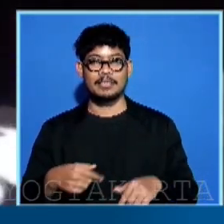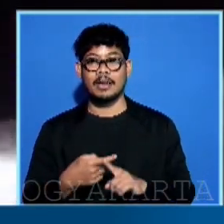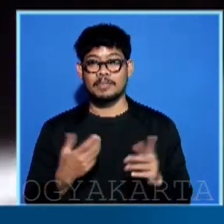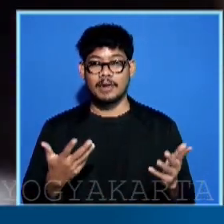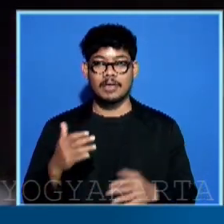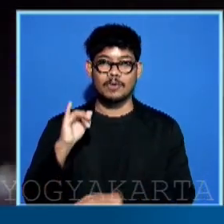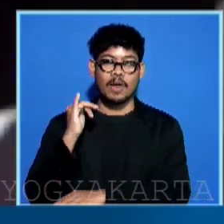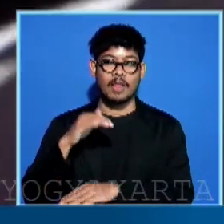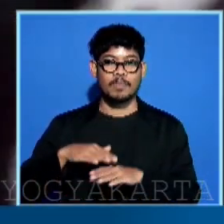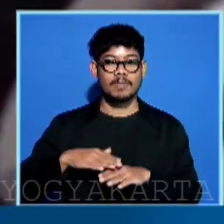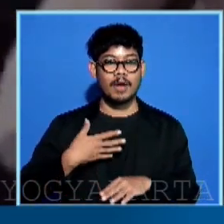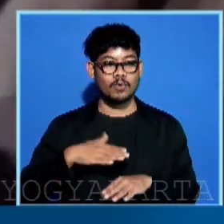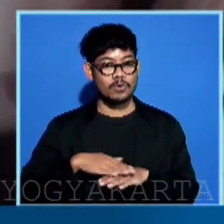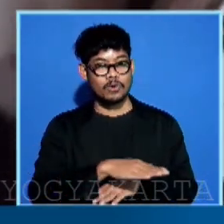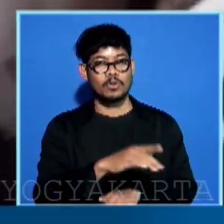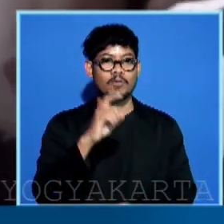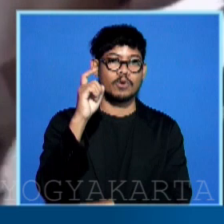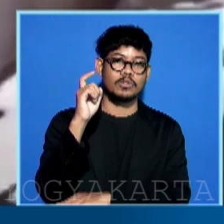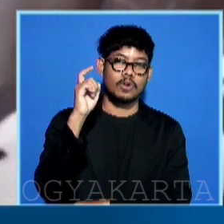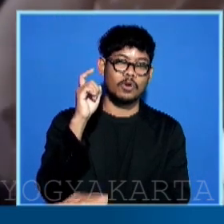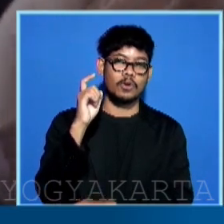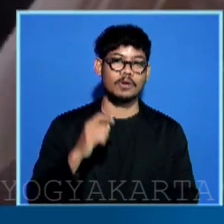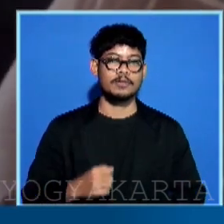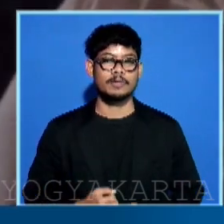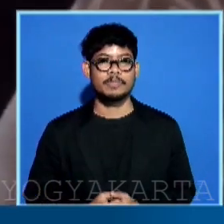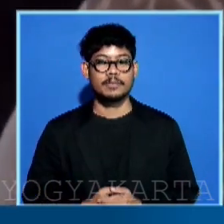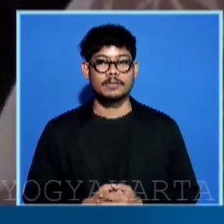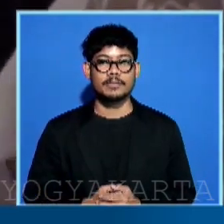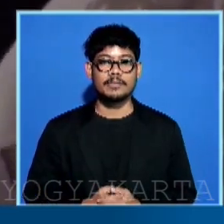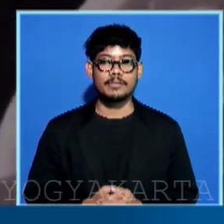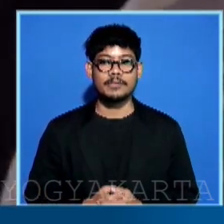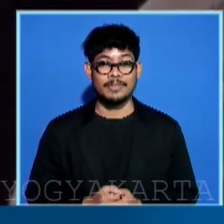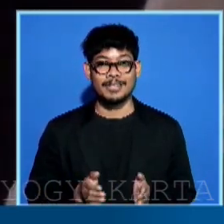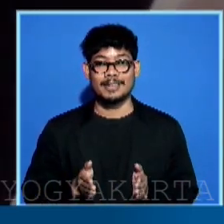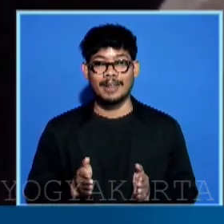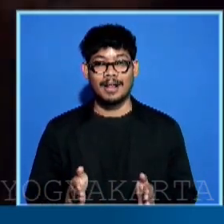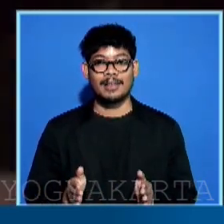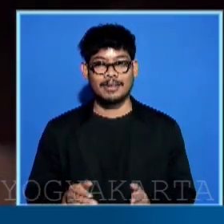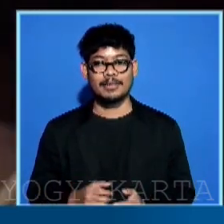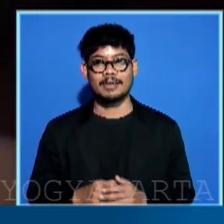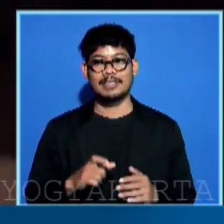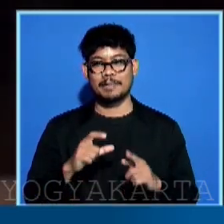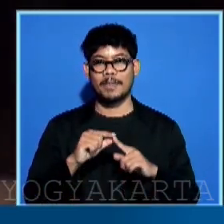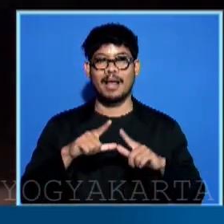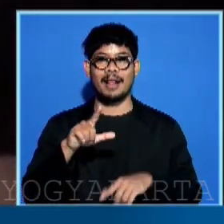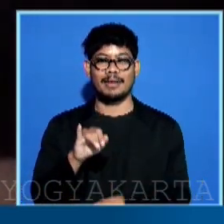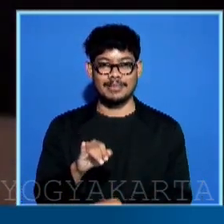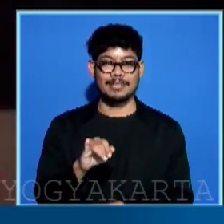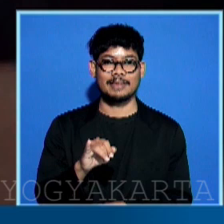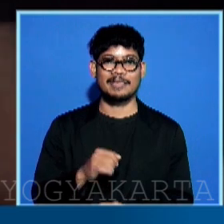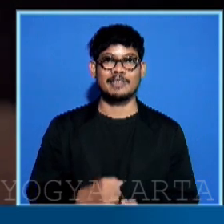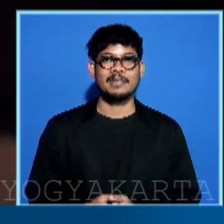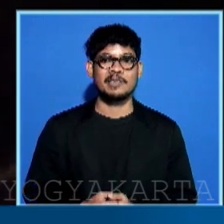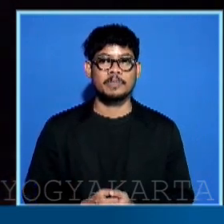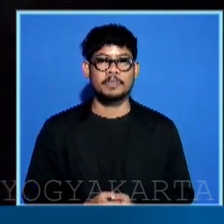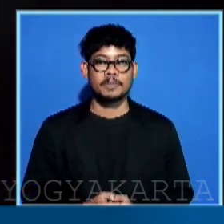Bogor. Saat tiba di kilometer 72 Cipali pada sekitar jam 2:30 sore kemarin, bus dengan kecepatan